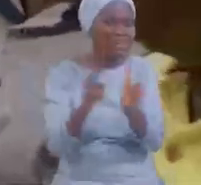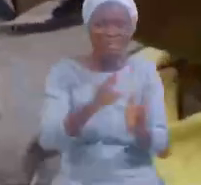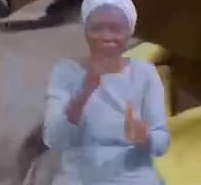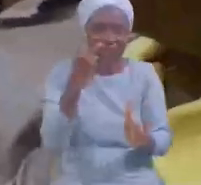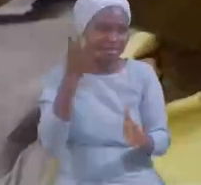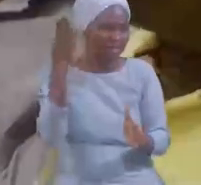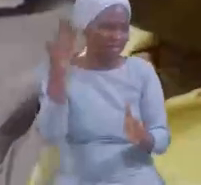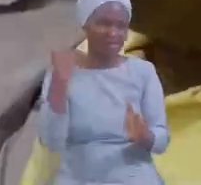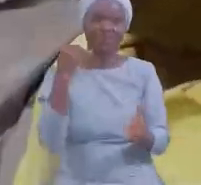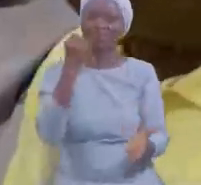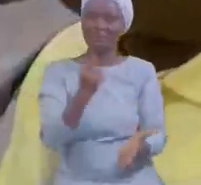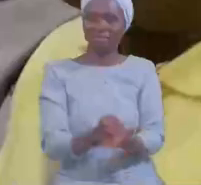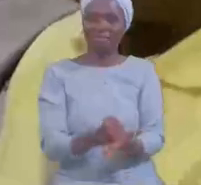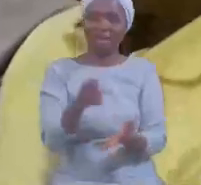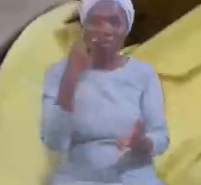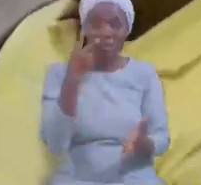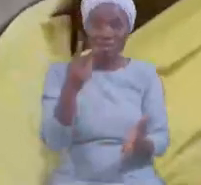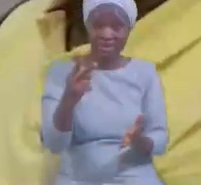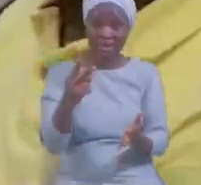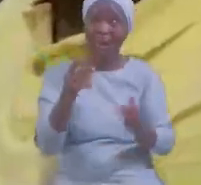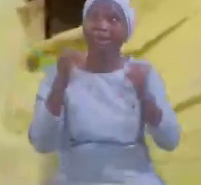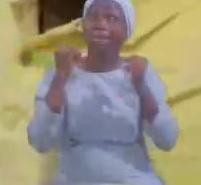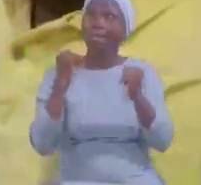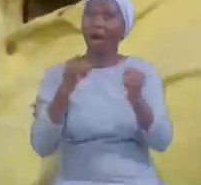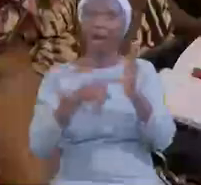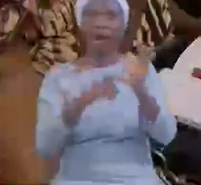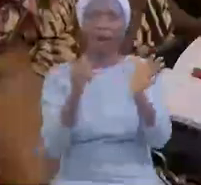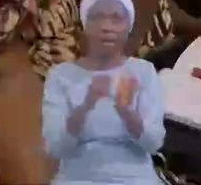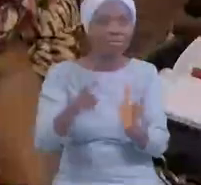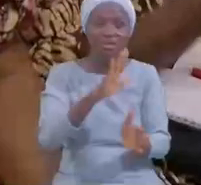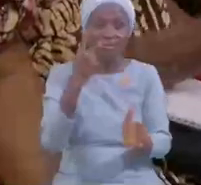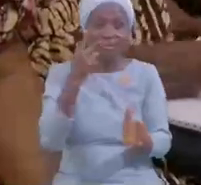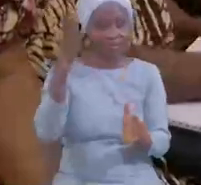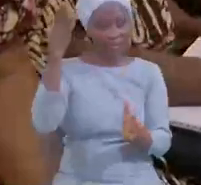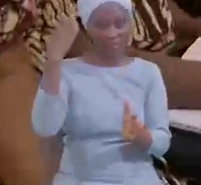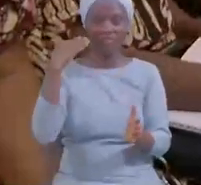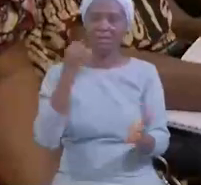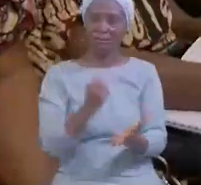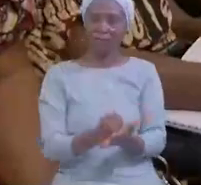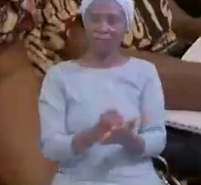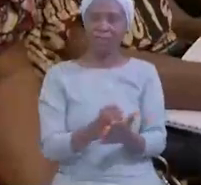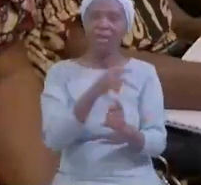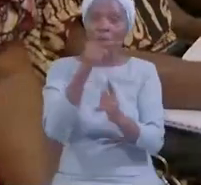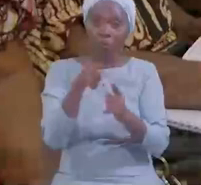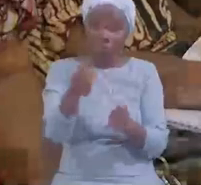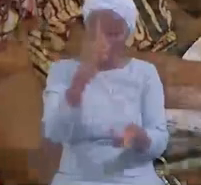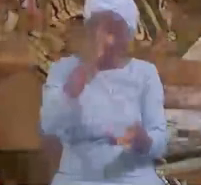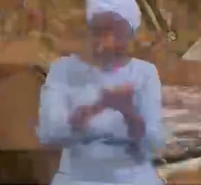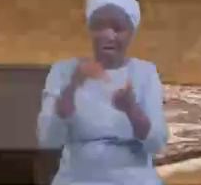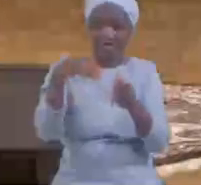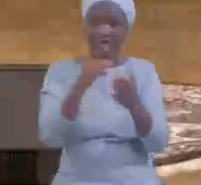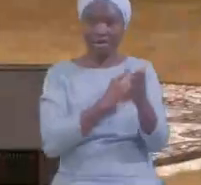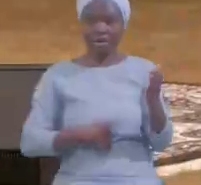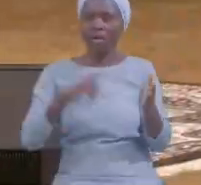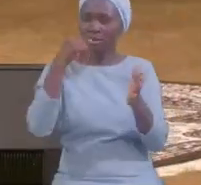Tu verras la manifestation de puissance jamais vue. Lorsque tu crois au Seigneur et tu dis que je n'ai